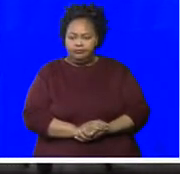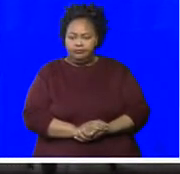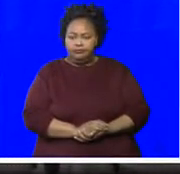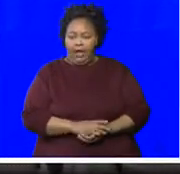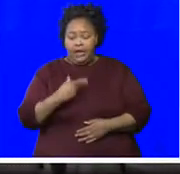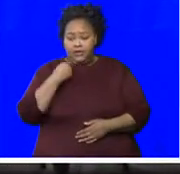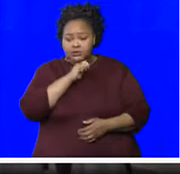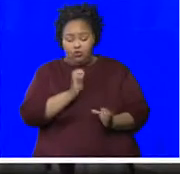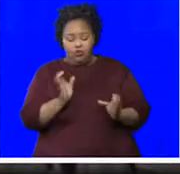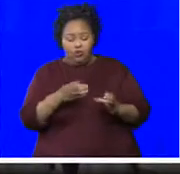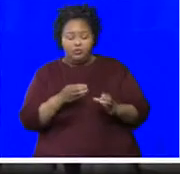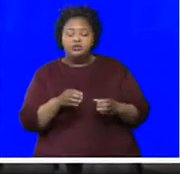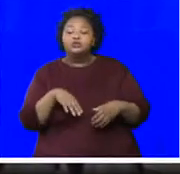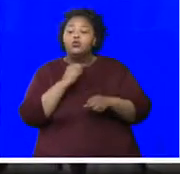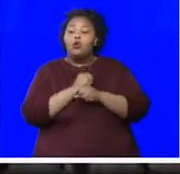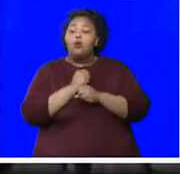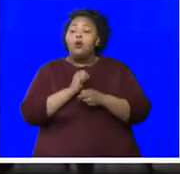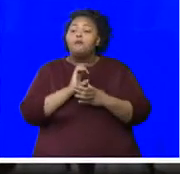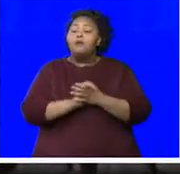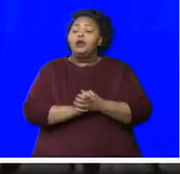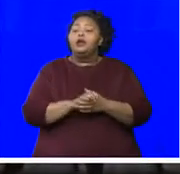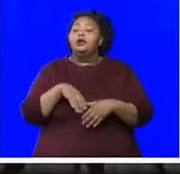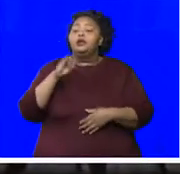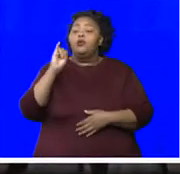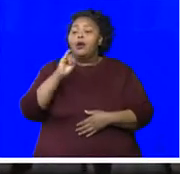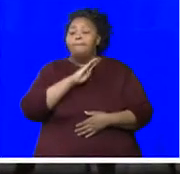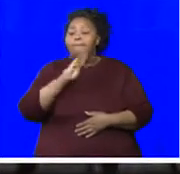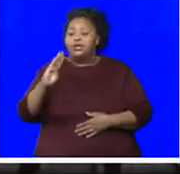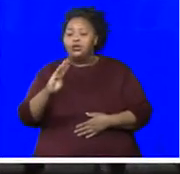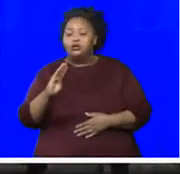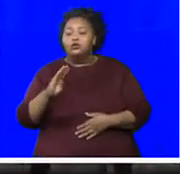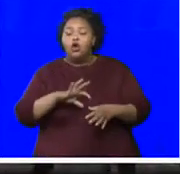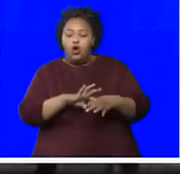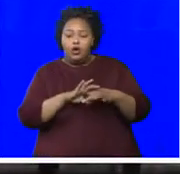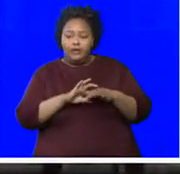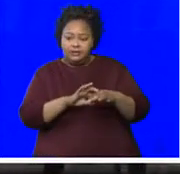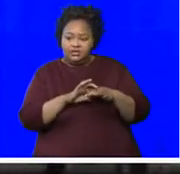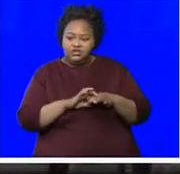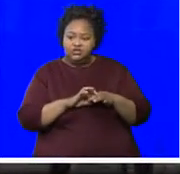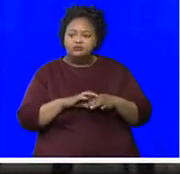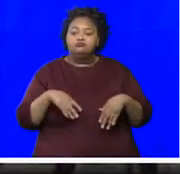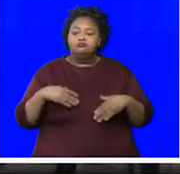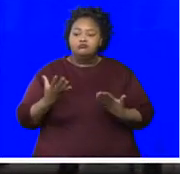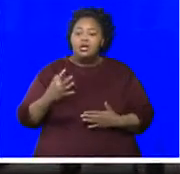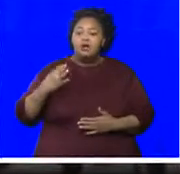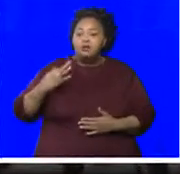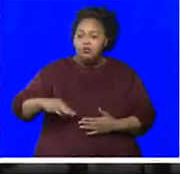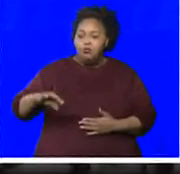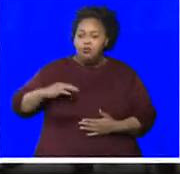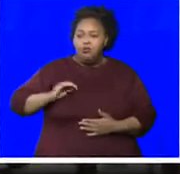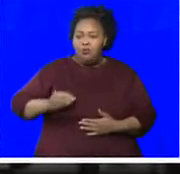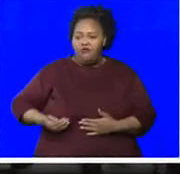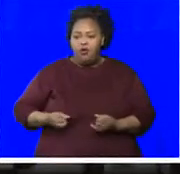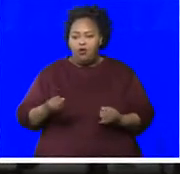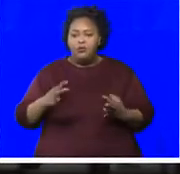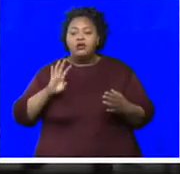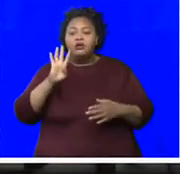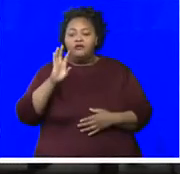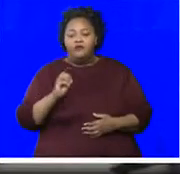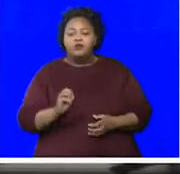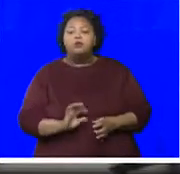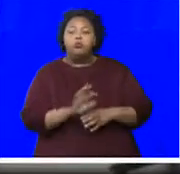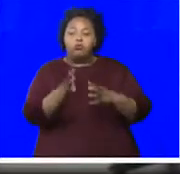bomake nebantu besifazane labasha labengamashumi lamane labachamuka etifundzeni Totini etelive laseSwatini kubafundzisa ngamakhono